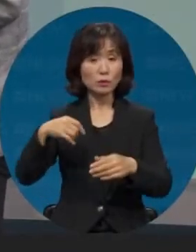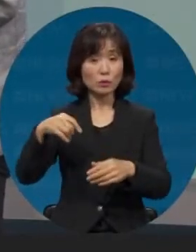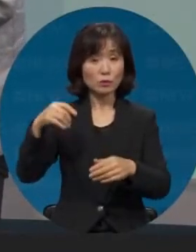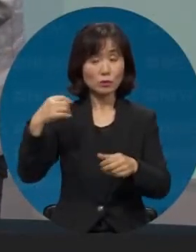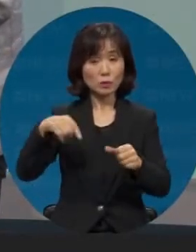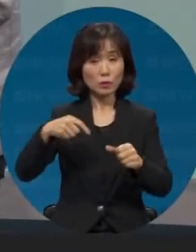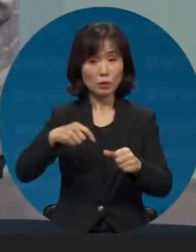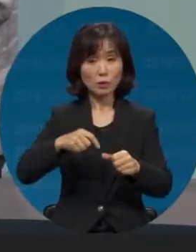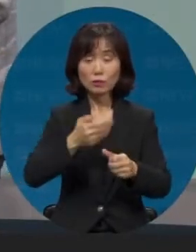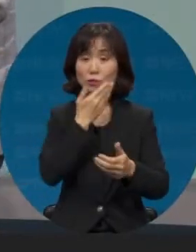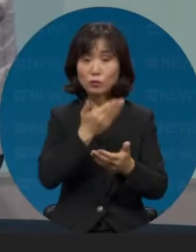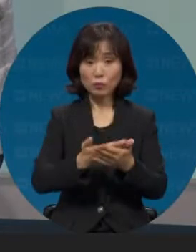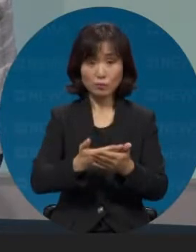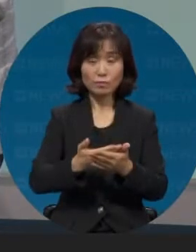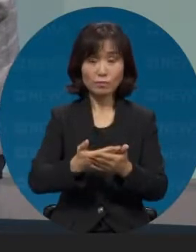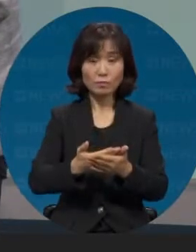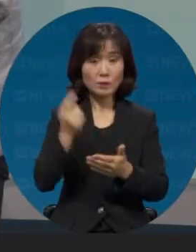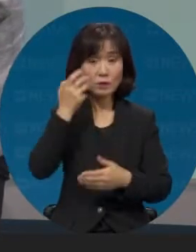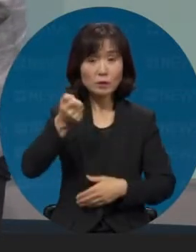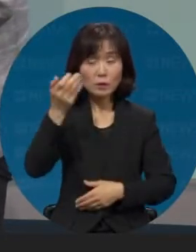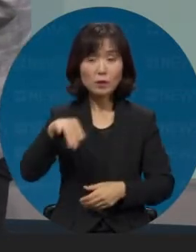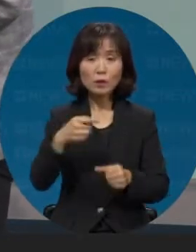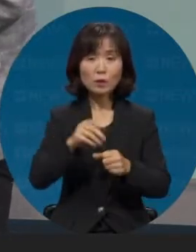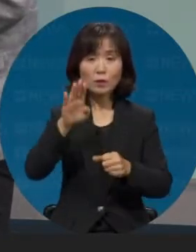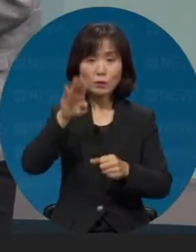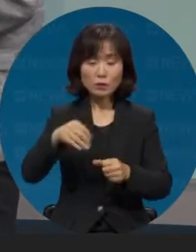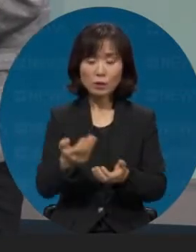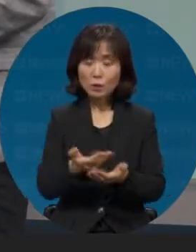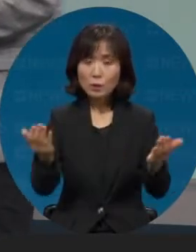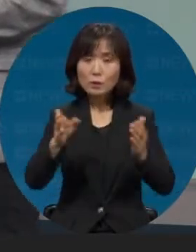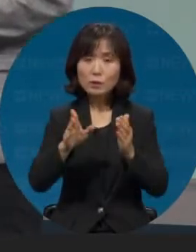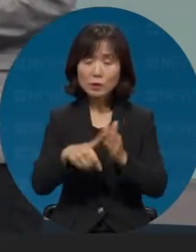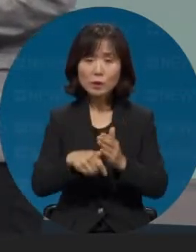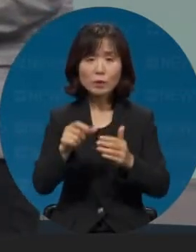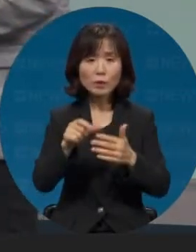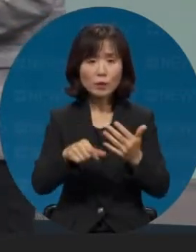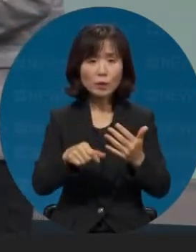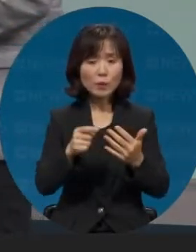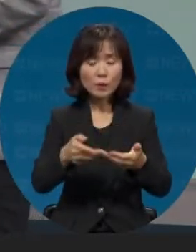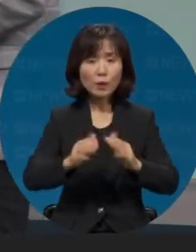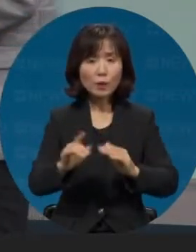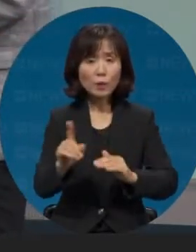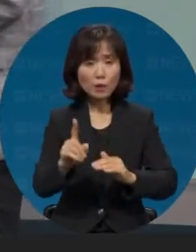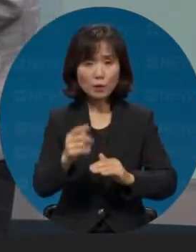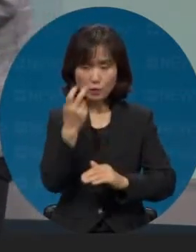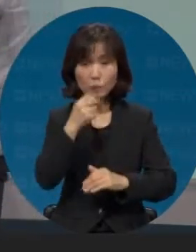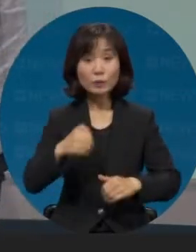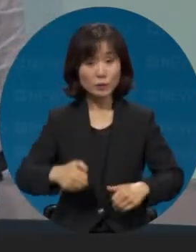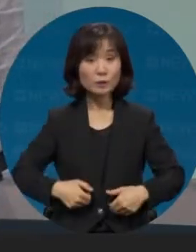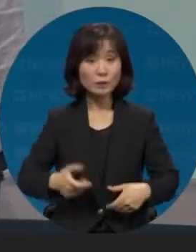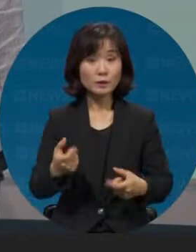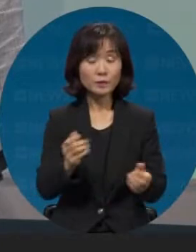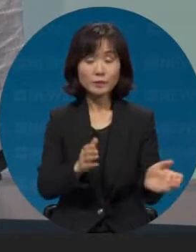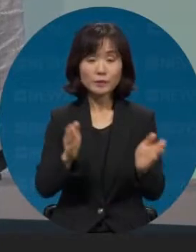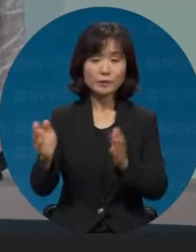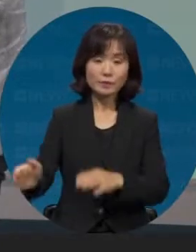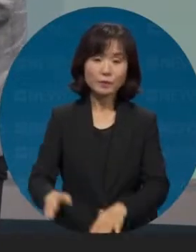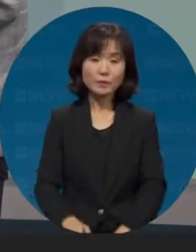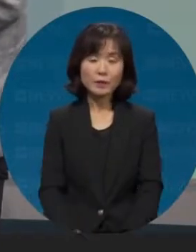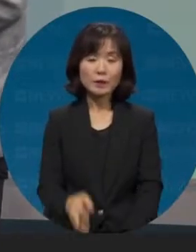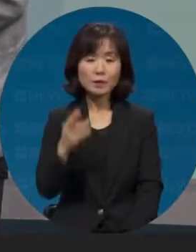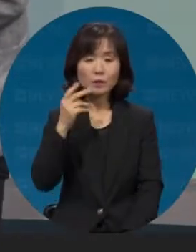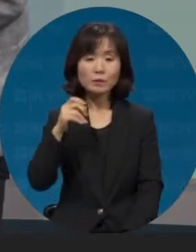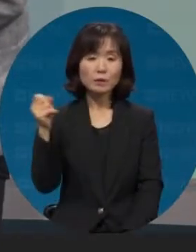전개되는데 교육부의 를 보급할 때 또 어떤 장치들이 마련되어 야 될지 검토를 했으면 좋겠습니다 4 또 걸쳤을 거 있습니다